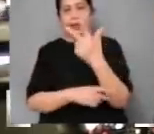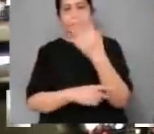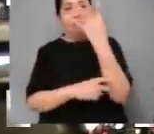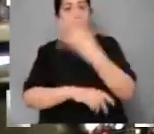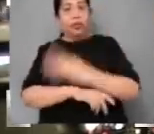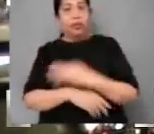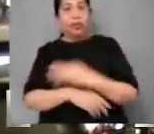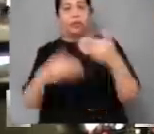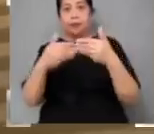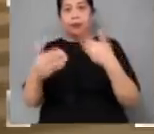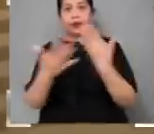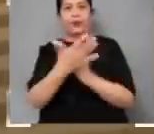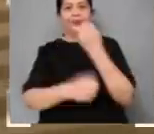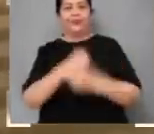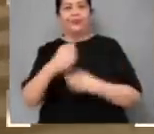taon.